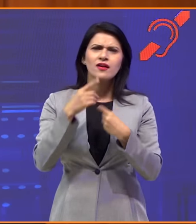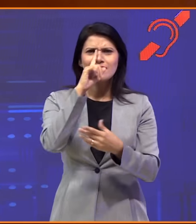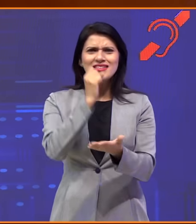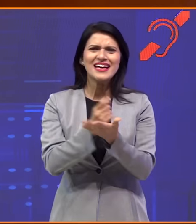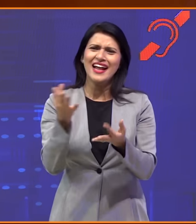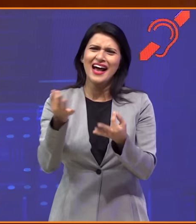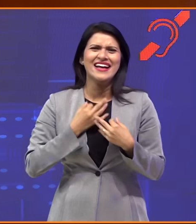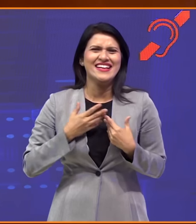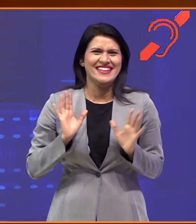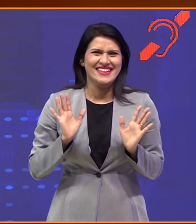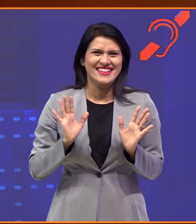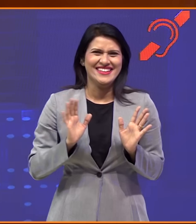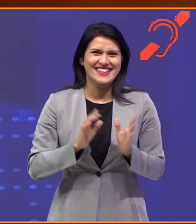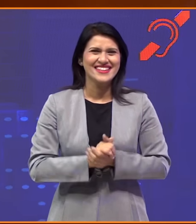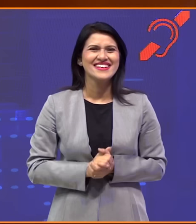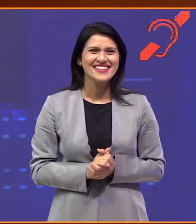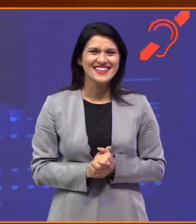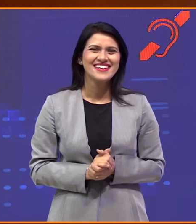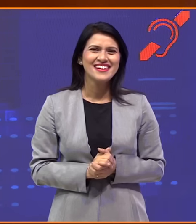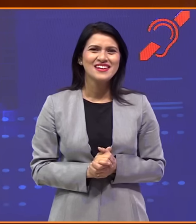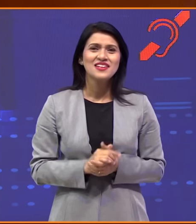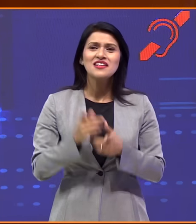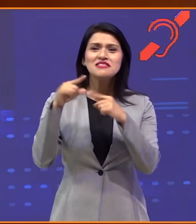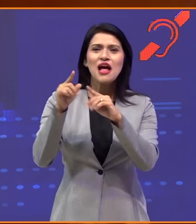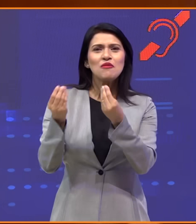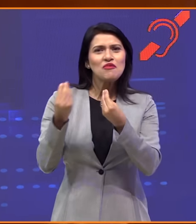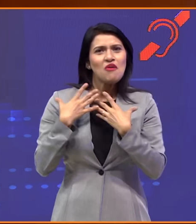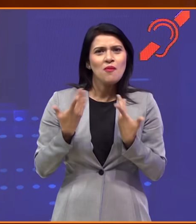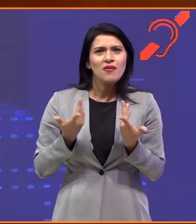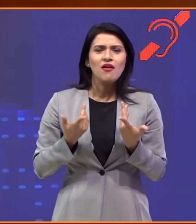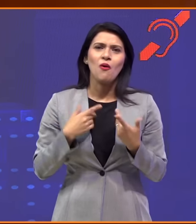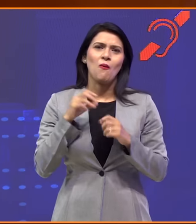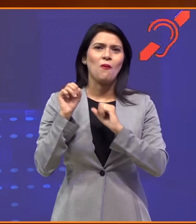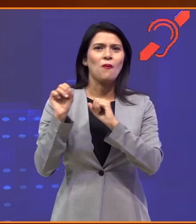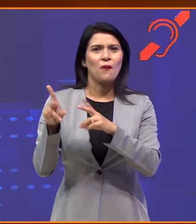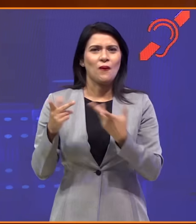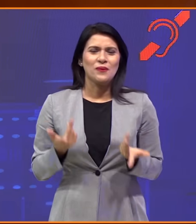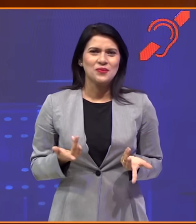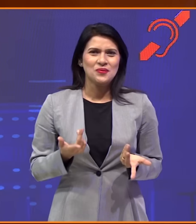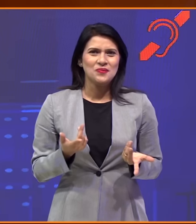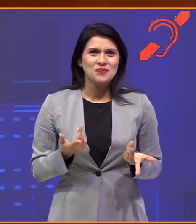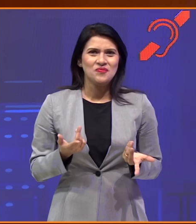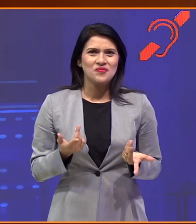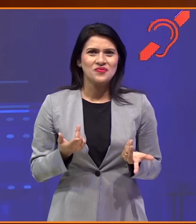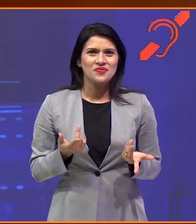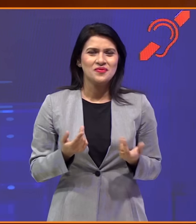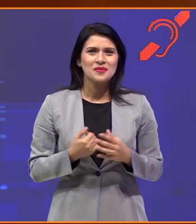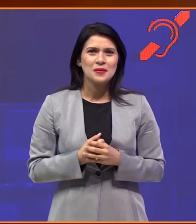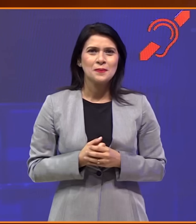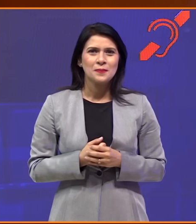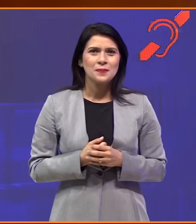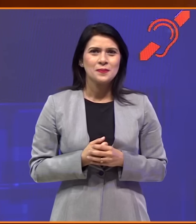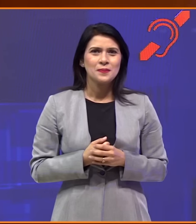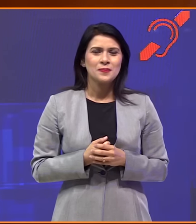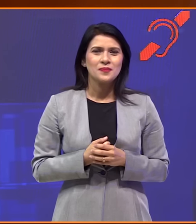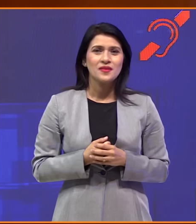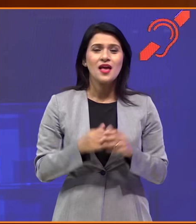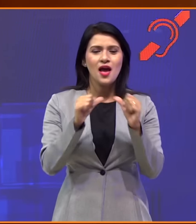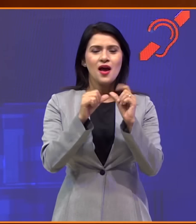कर लो अब जब उन्होंने मुझे दिया तो कम से कम यह हुआ कि बंदा फिल्म का जो डायरेक्टर है अपूर्व सिंह